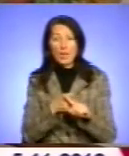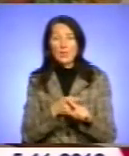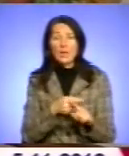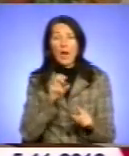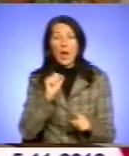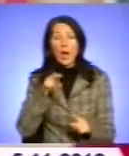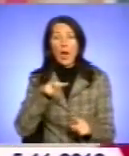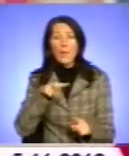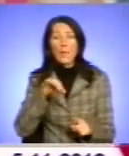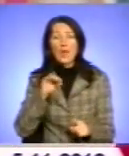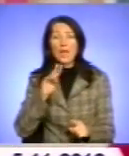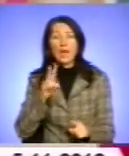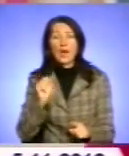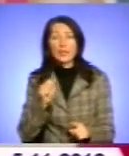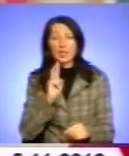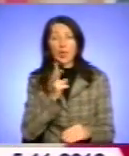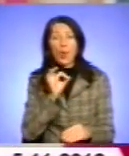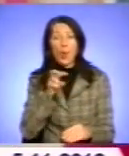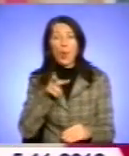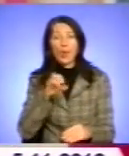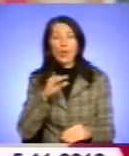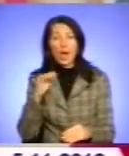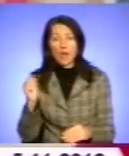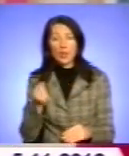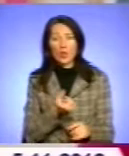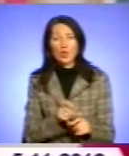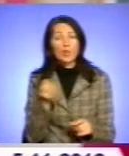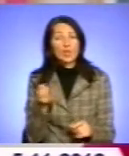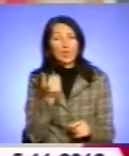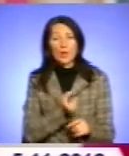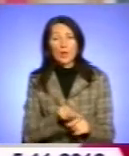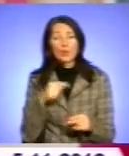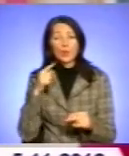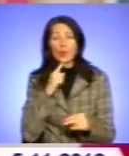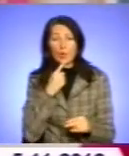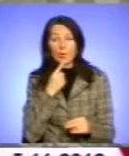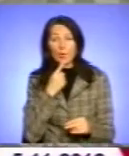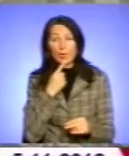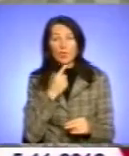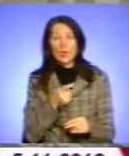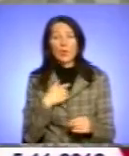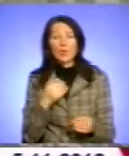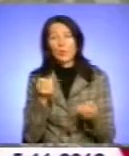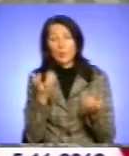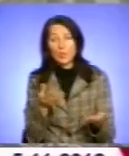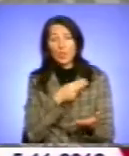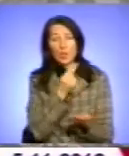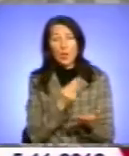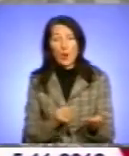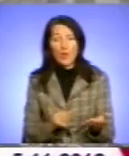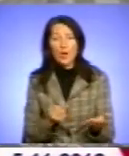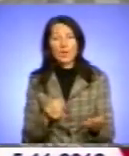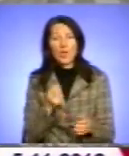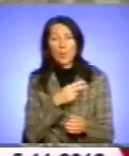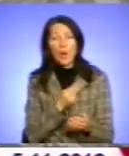часом захоплююсь. Цікаво, але дуже трудомісткий процес. Мені, звичайно, простіше намалювати мальовану ту